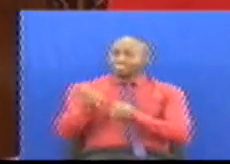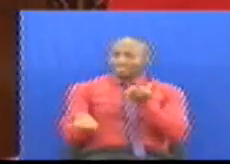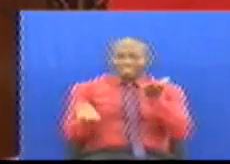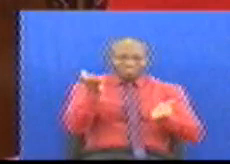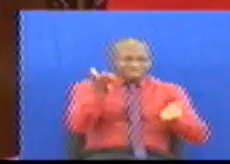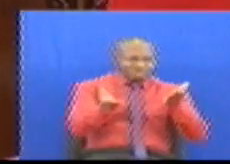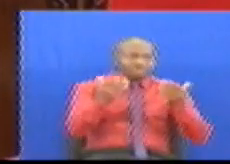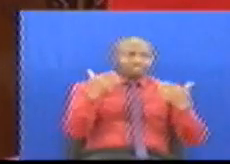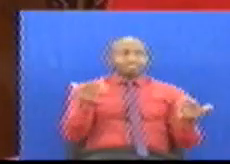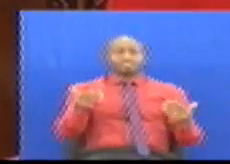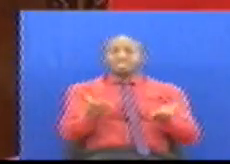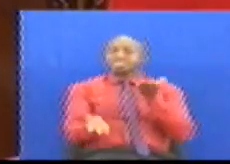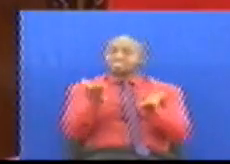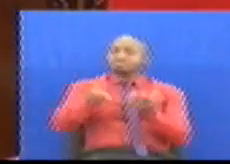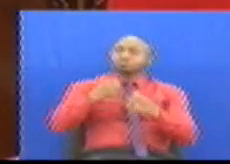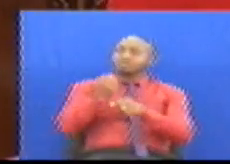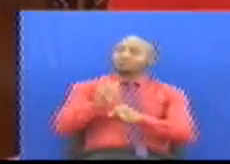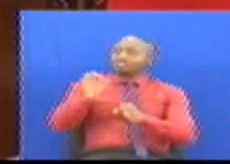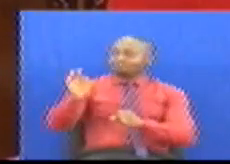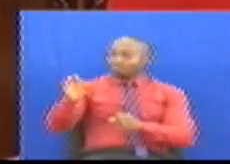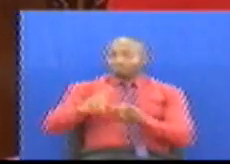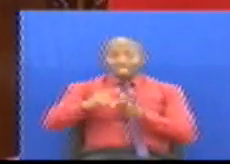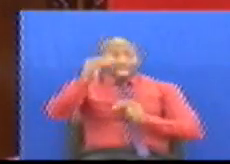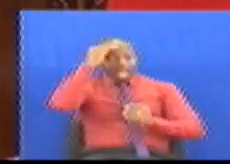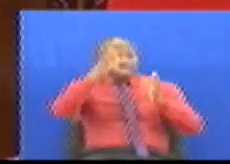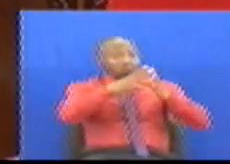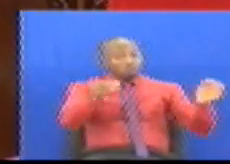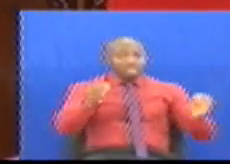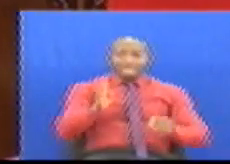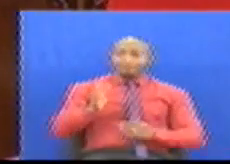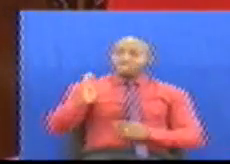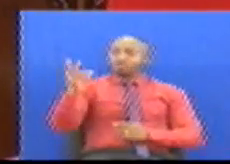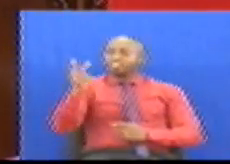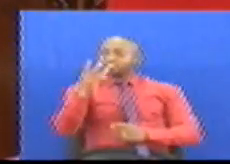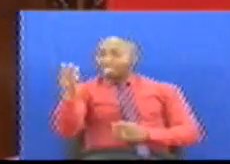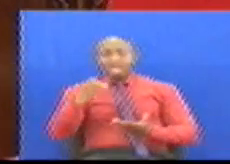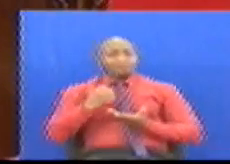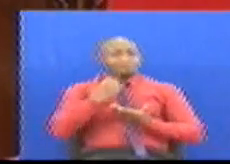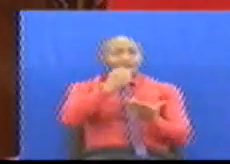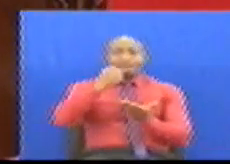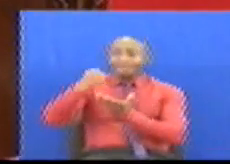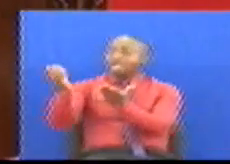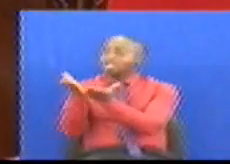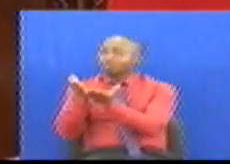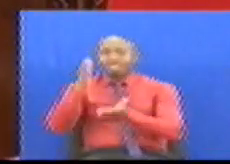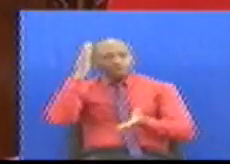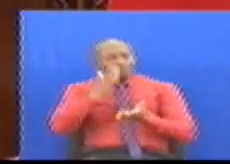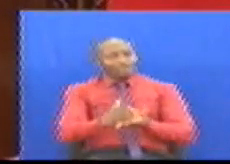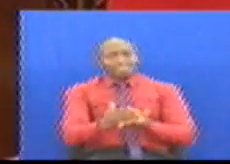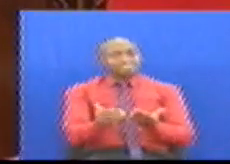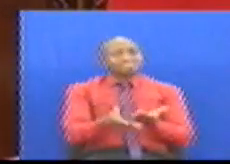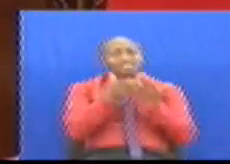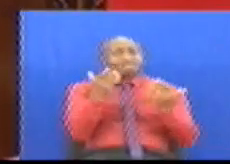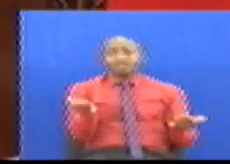wapi ya kuangalia elimu bure bilioni 24 tulizopeleka pale shuleni hivi kweli ziko viable? Maana imefika